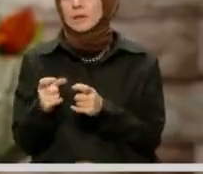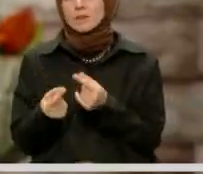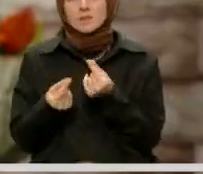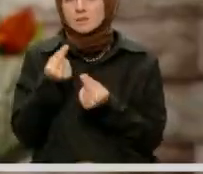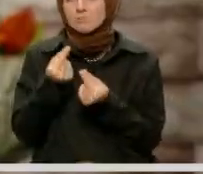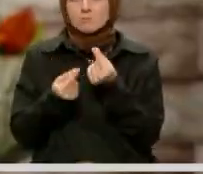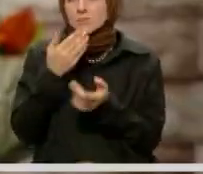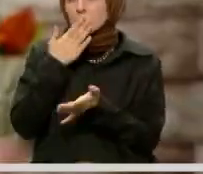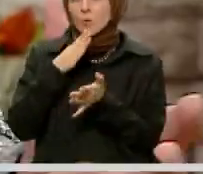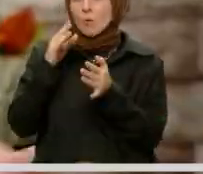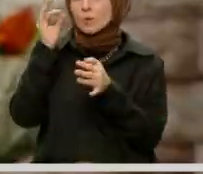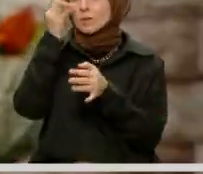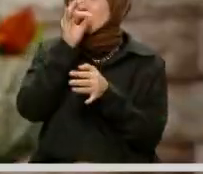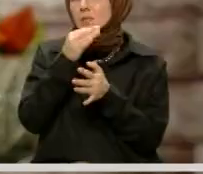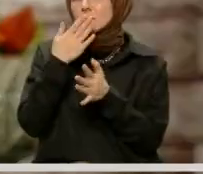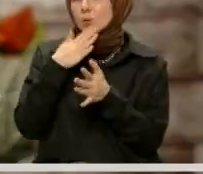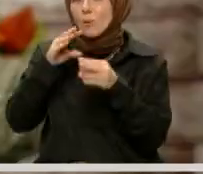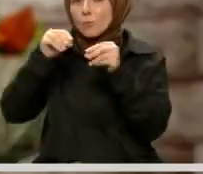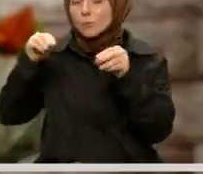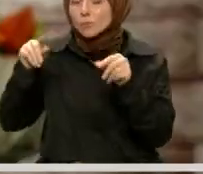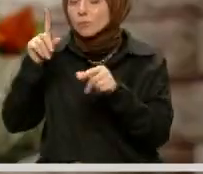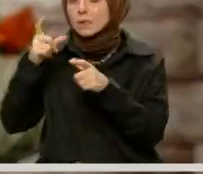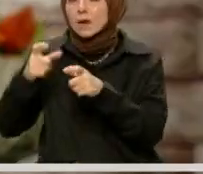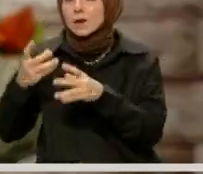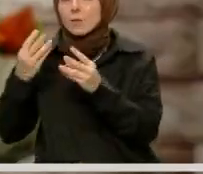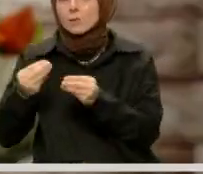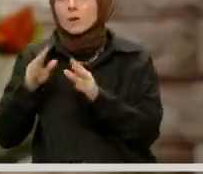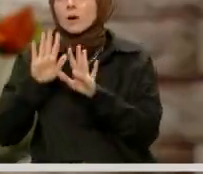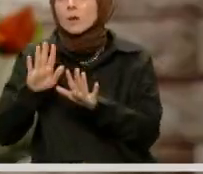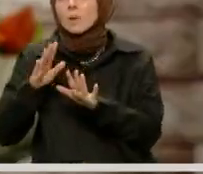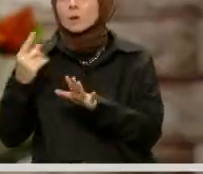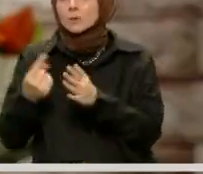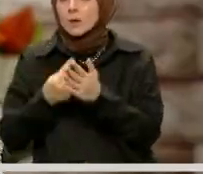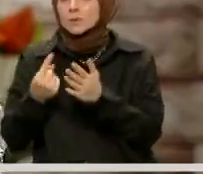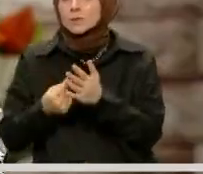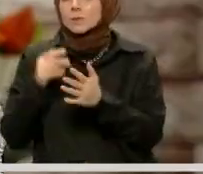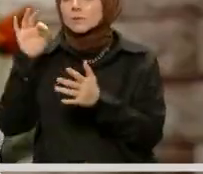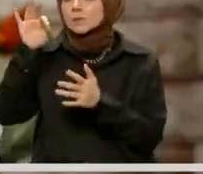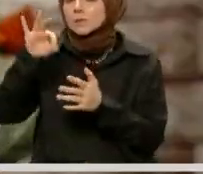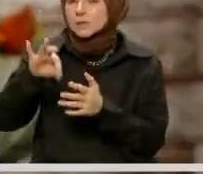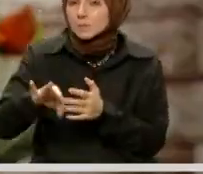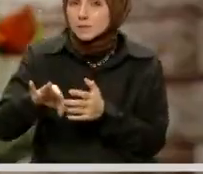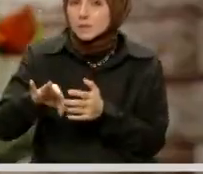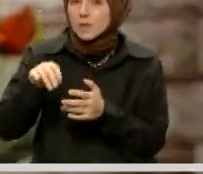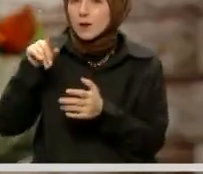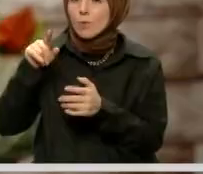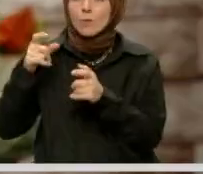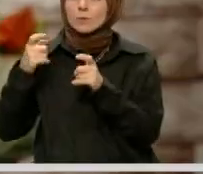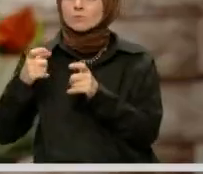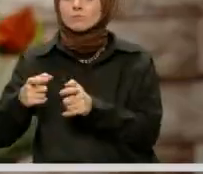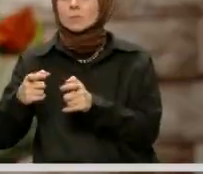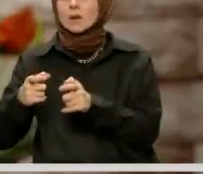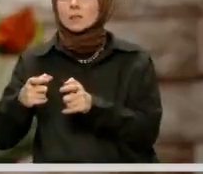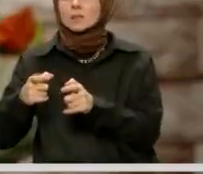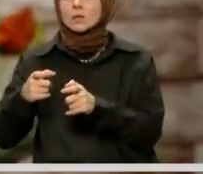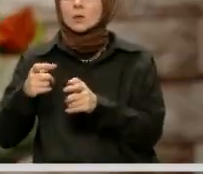su çıkmaz, böyle kurak bir şehirdi. Ama Kur'an'ın inmesiyle, Kur'an'ın yine ifadesiyle şehirlerin anası haline